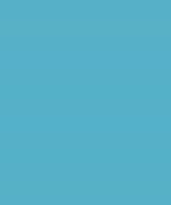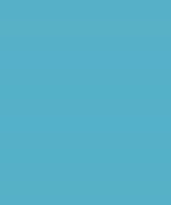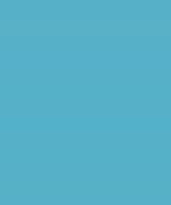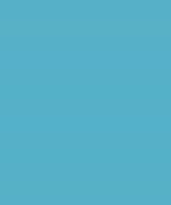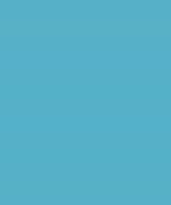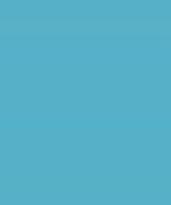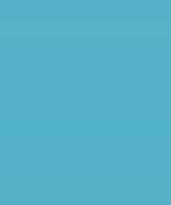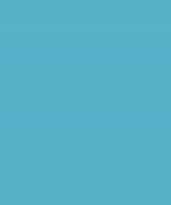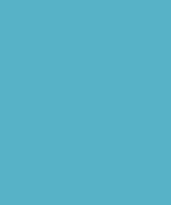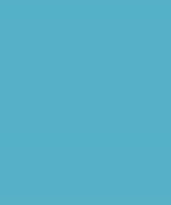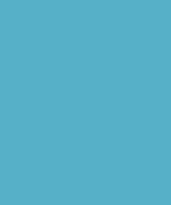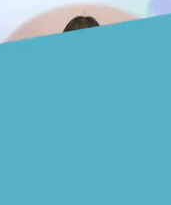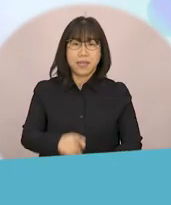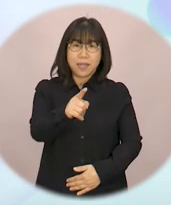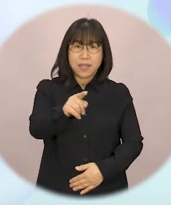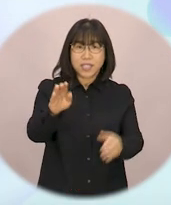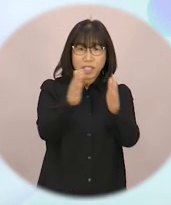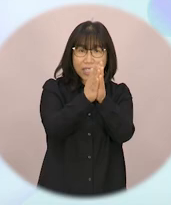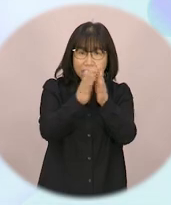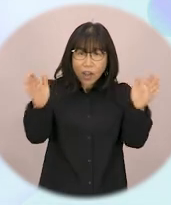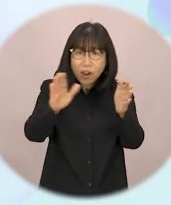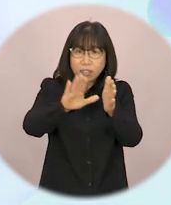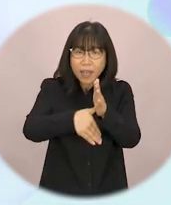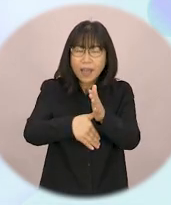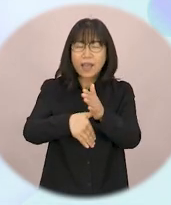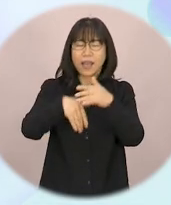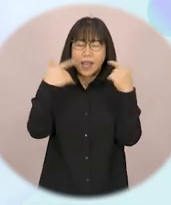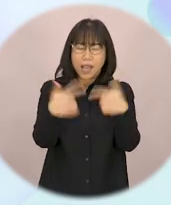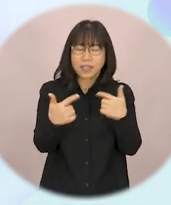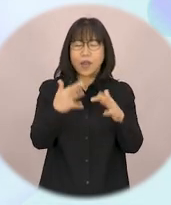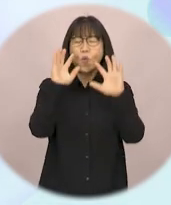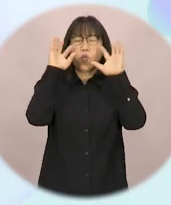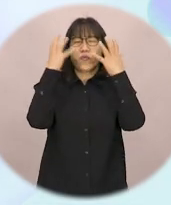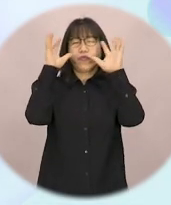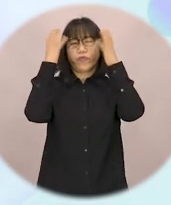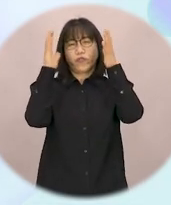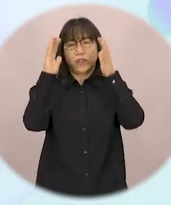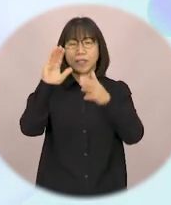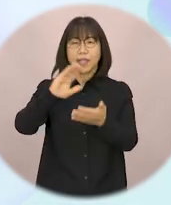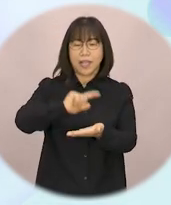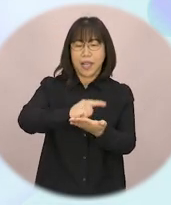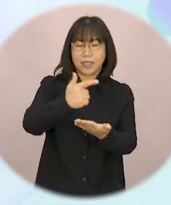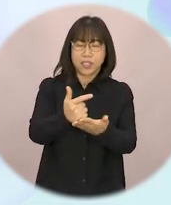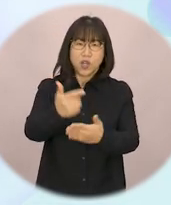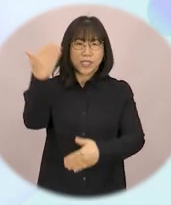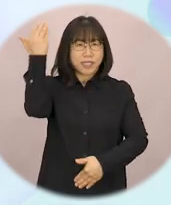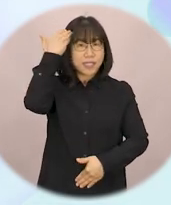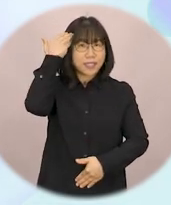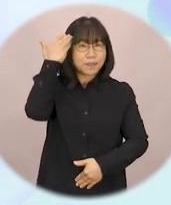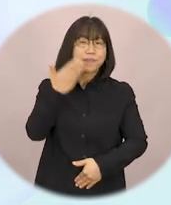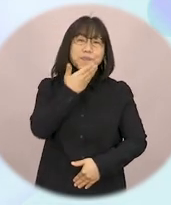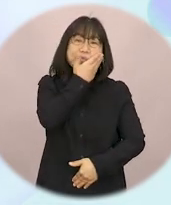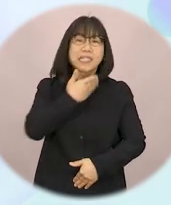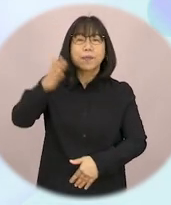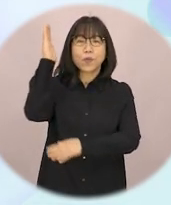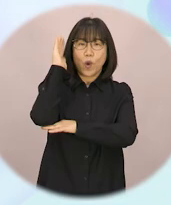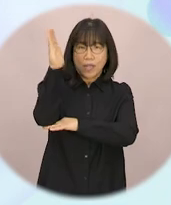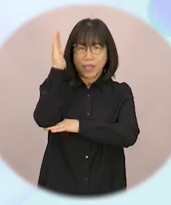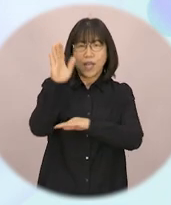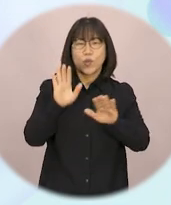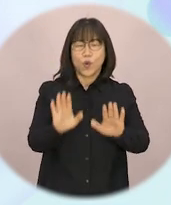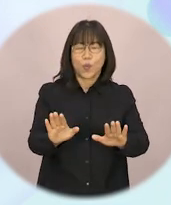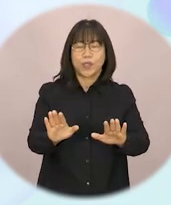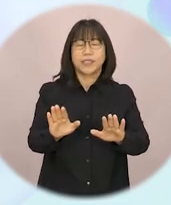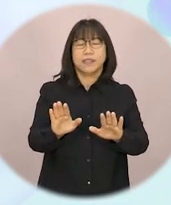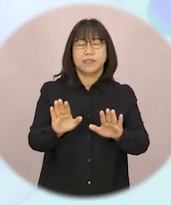으 개체 때마다 국민들의 많은 사랑을 받고 있는 강서 지식 비타민 강좌가 오늘